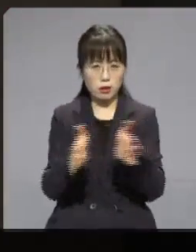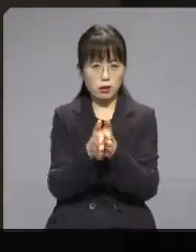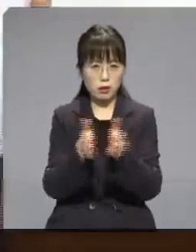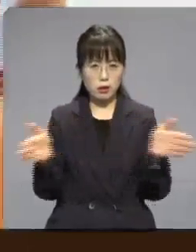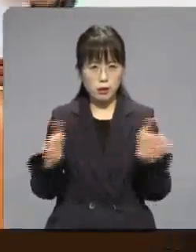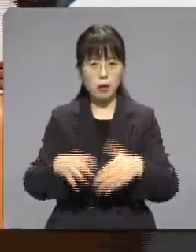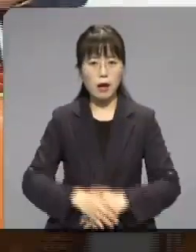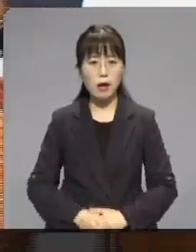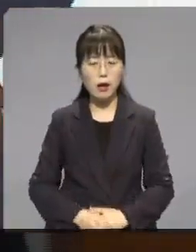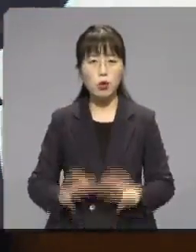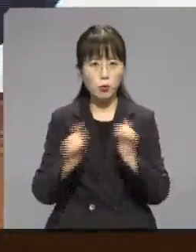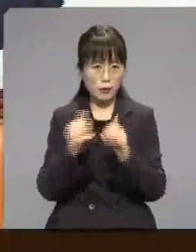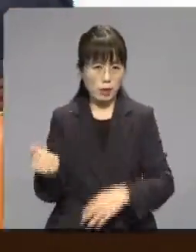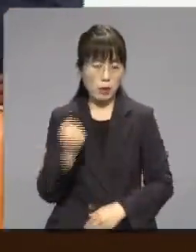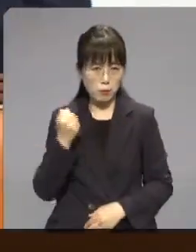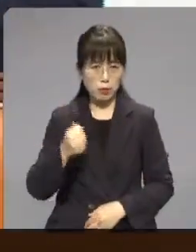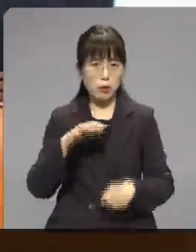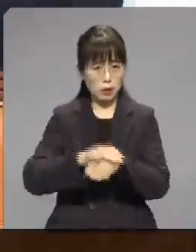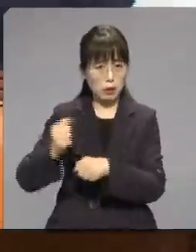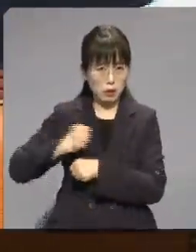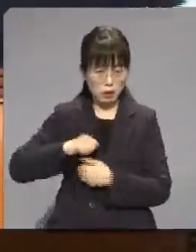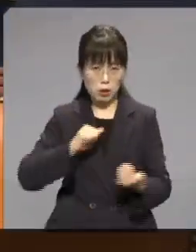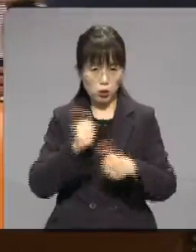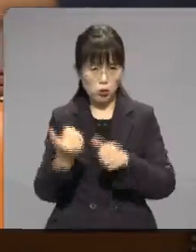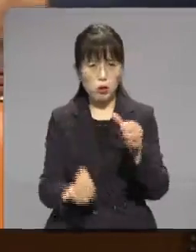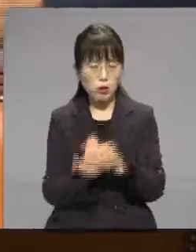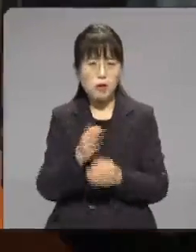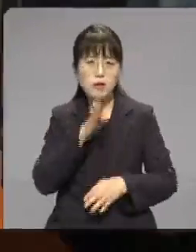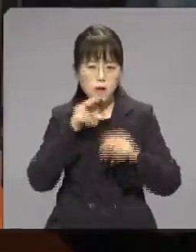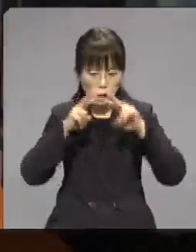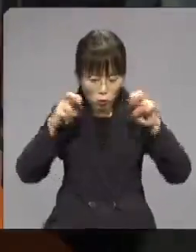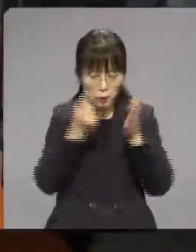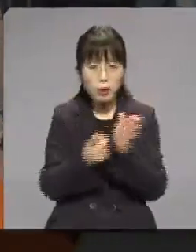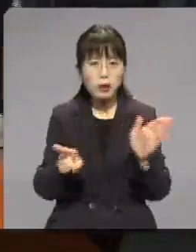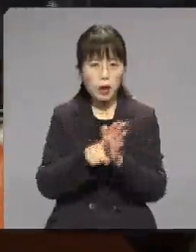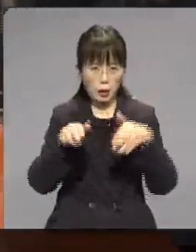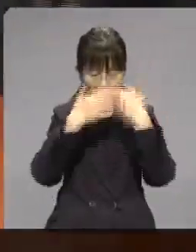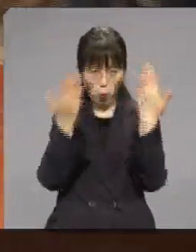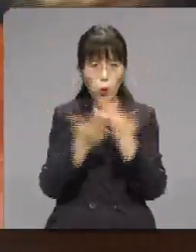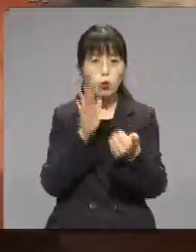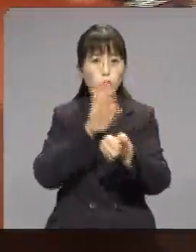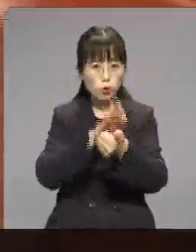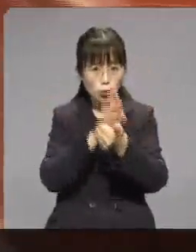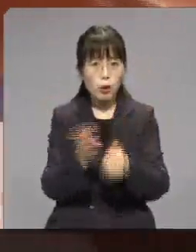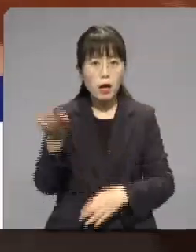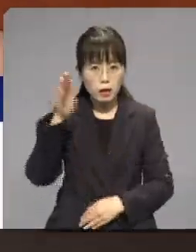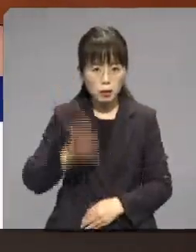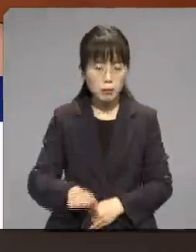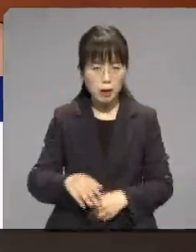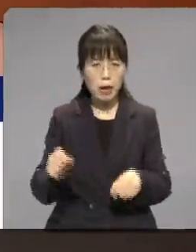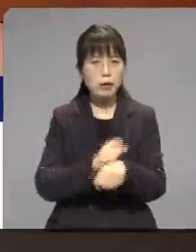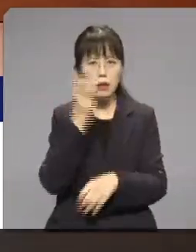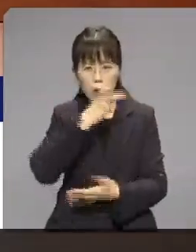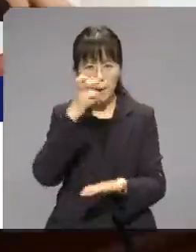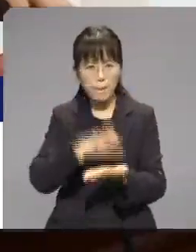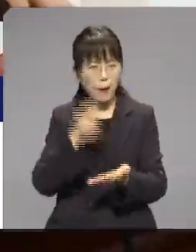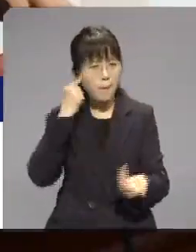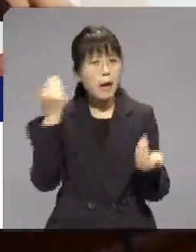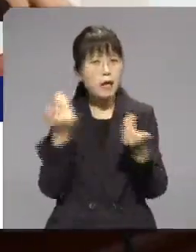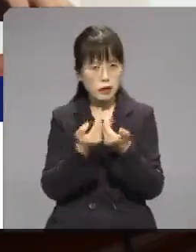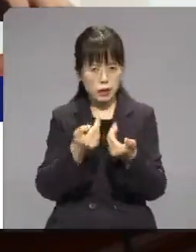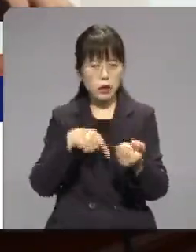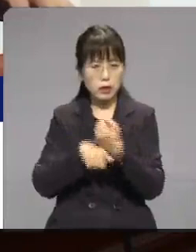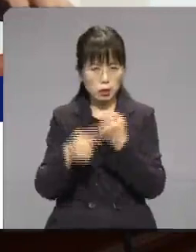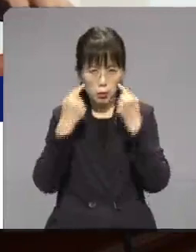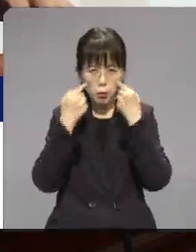들어갔습니다. 국민의힘은 최상병 순직 사건 진상 규명을 위해 모든 지원을 하겠다면서도 특검법에는 반대의